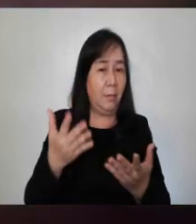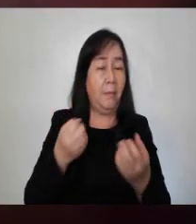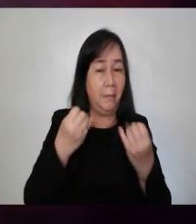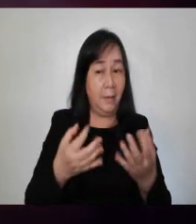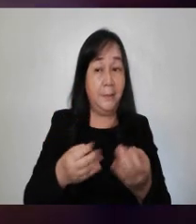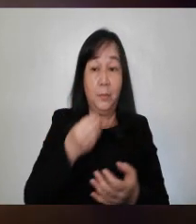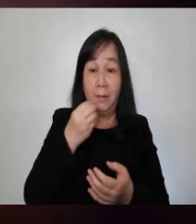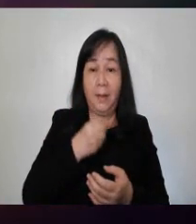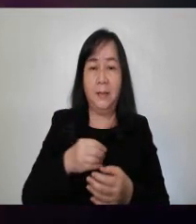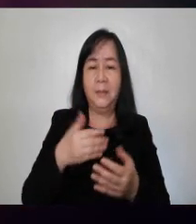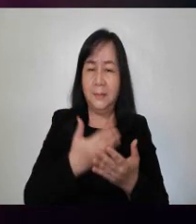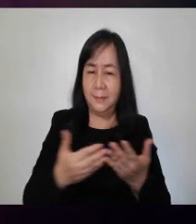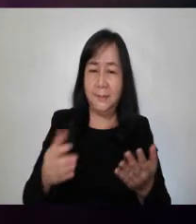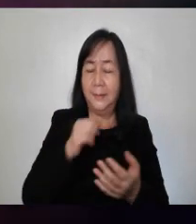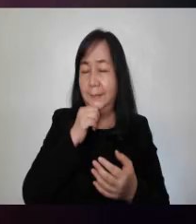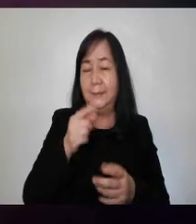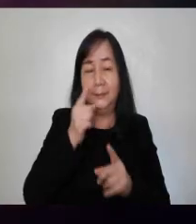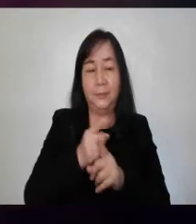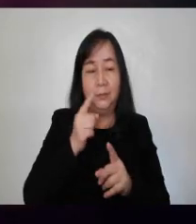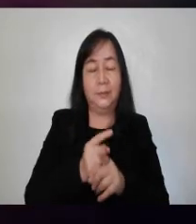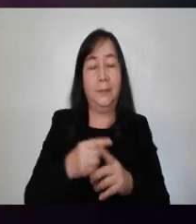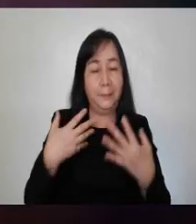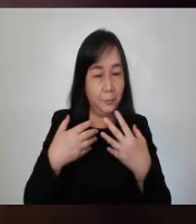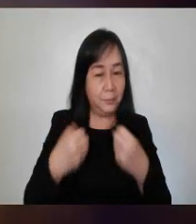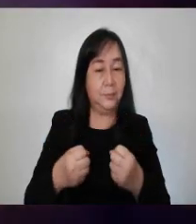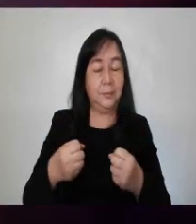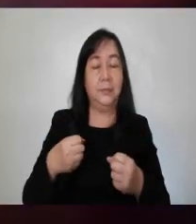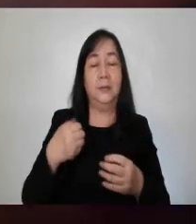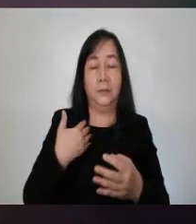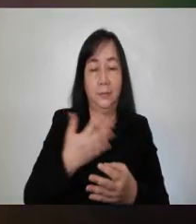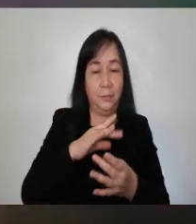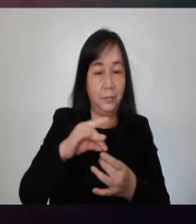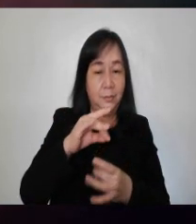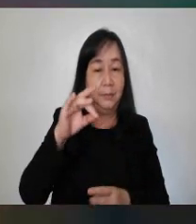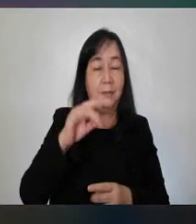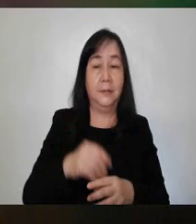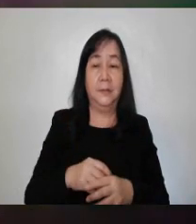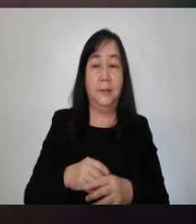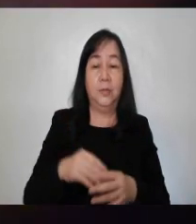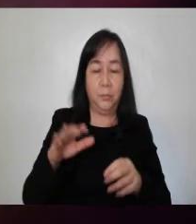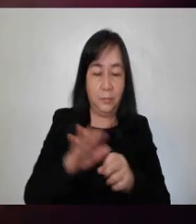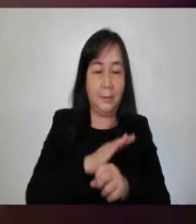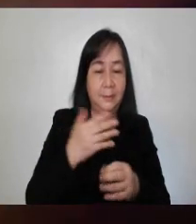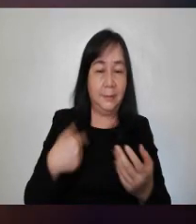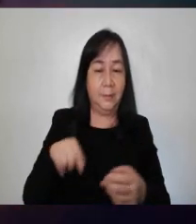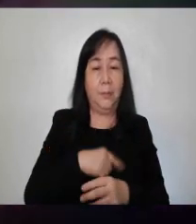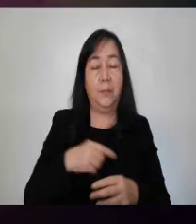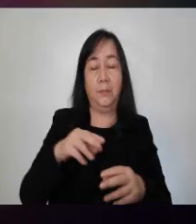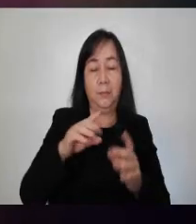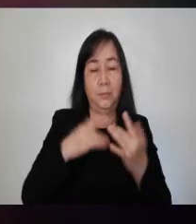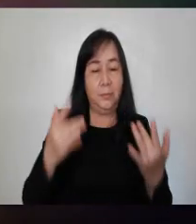sa atin ang kumakain ng mga bagay na hindi tunay na nagpapalusog sa ating espiritu. Pinupuno natin ang ating puso